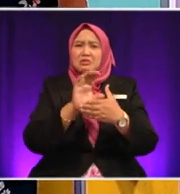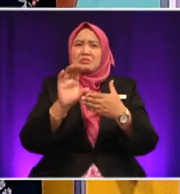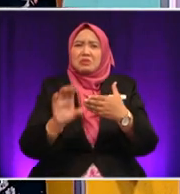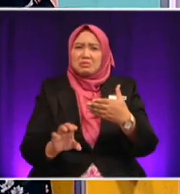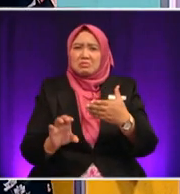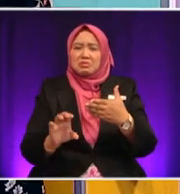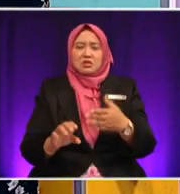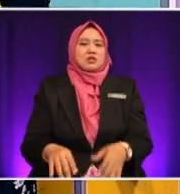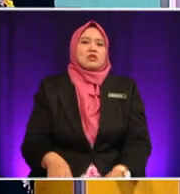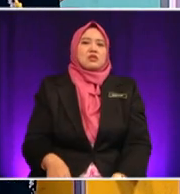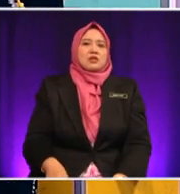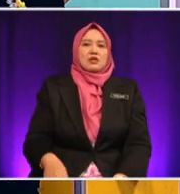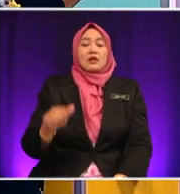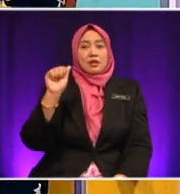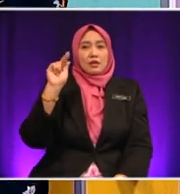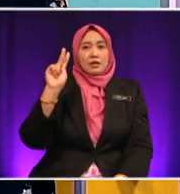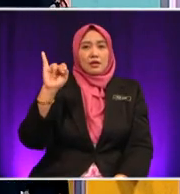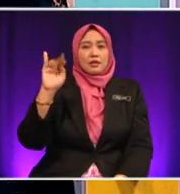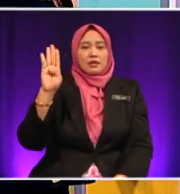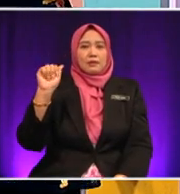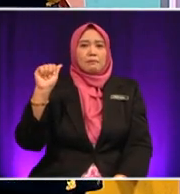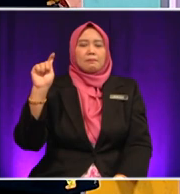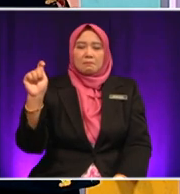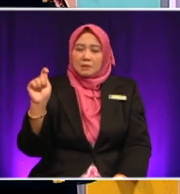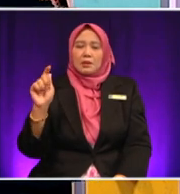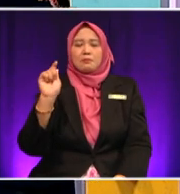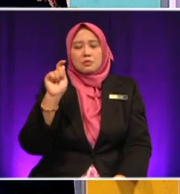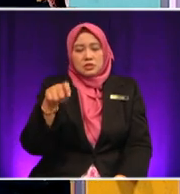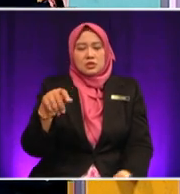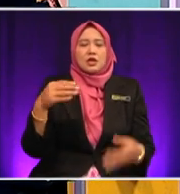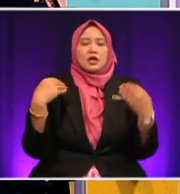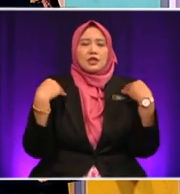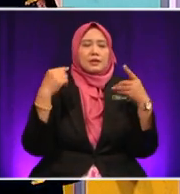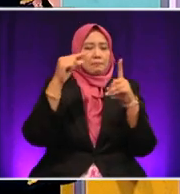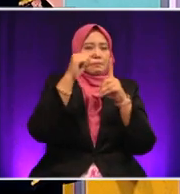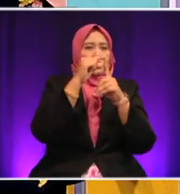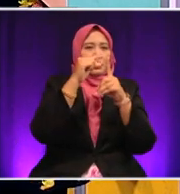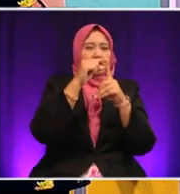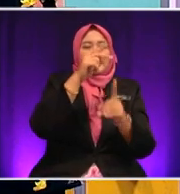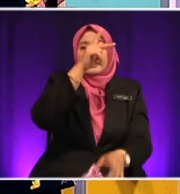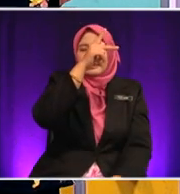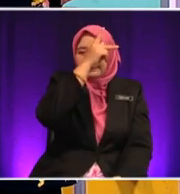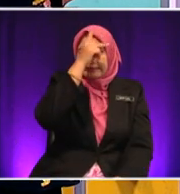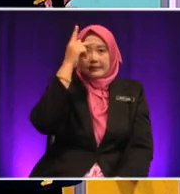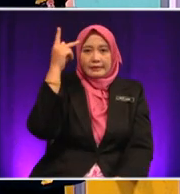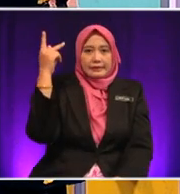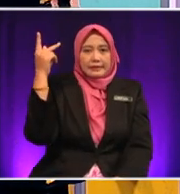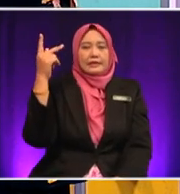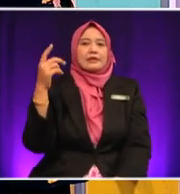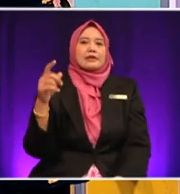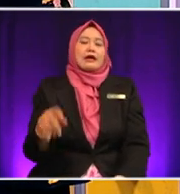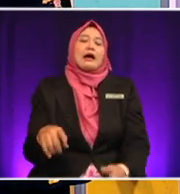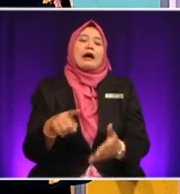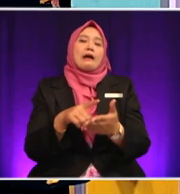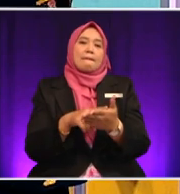ada soal dan berbentuk implikasi mestilah jawab ada perkataan negara rugi karena Negara apa ini masyarakat